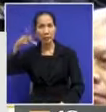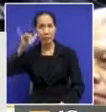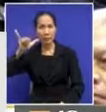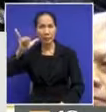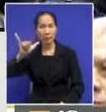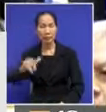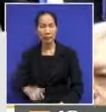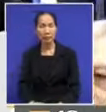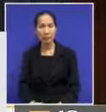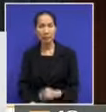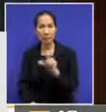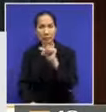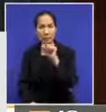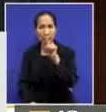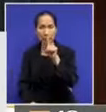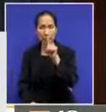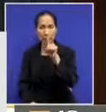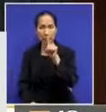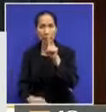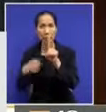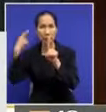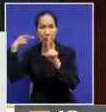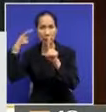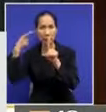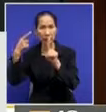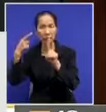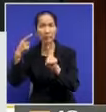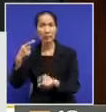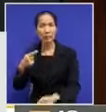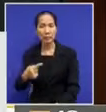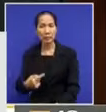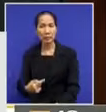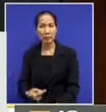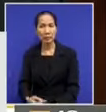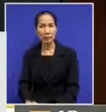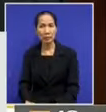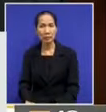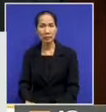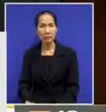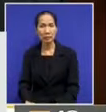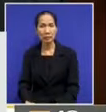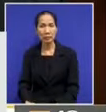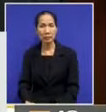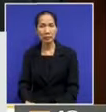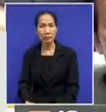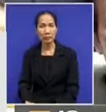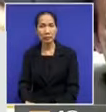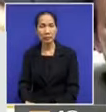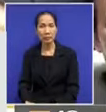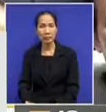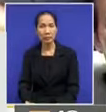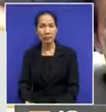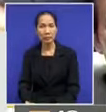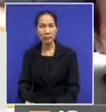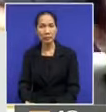พลเอกประยุทธ์จันทร์โอชาค่ะ 21นางสาวกัลยาลุ่งวิจิตชั